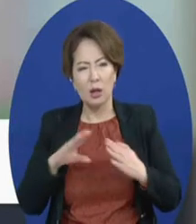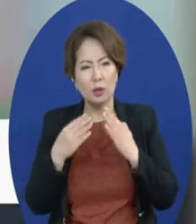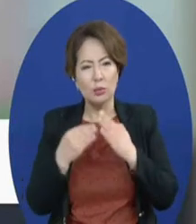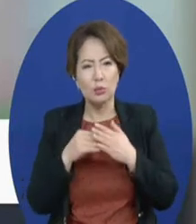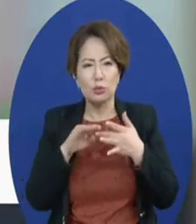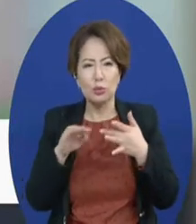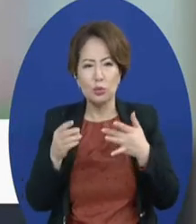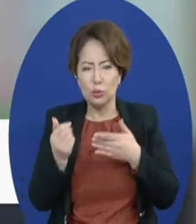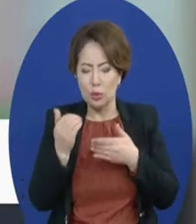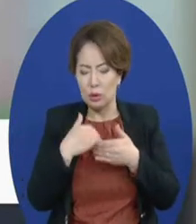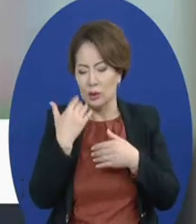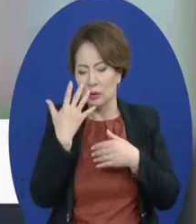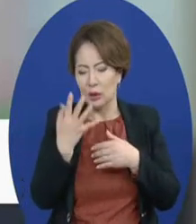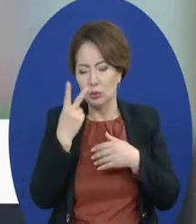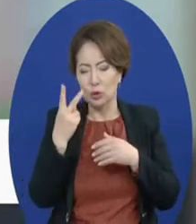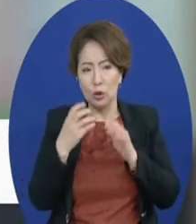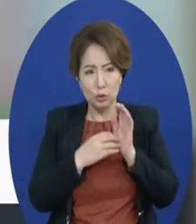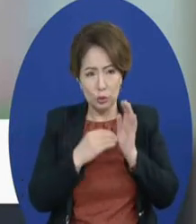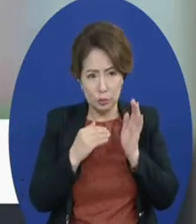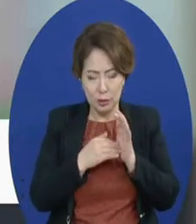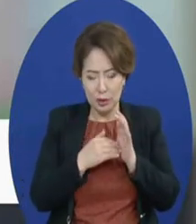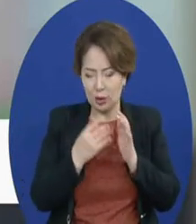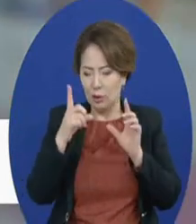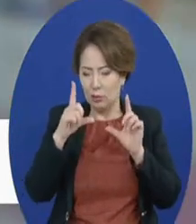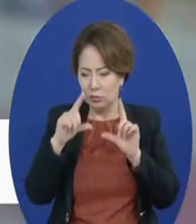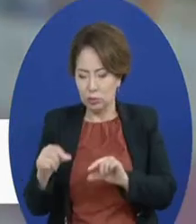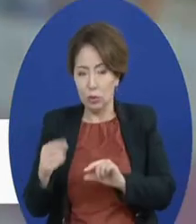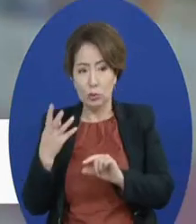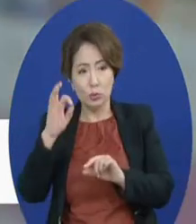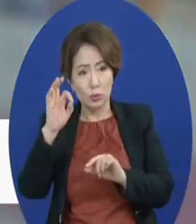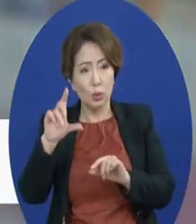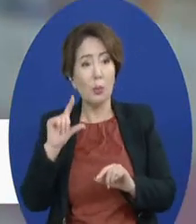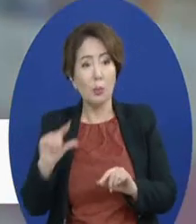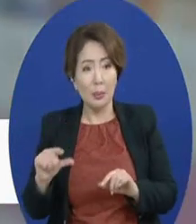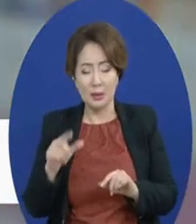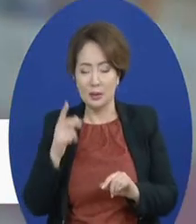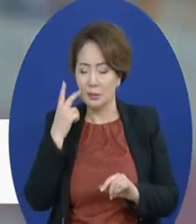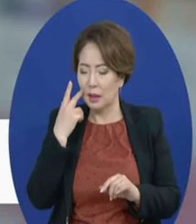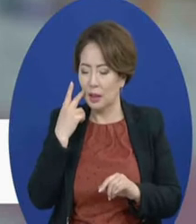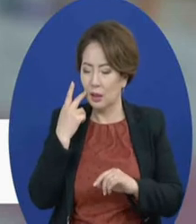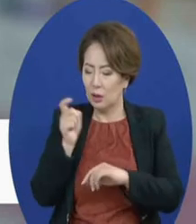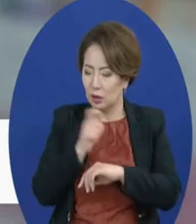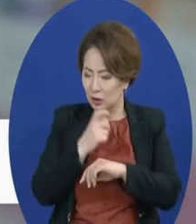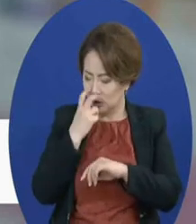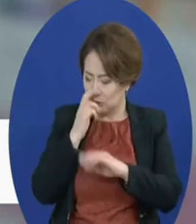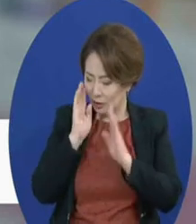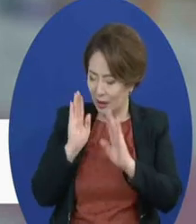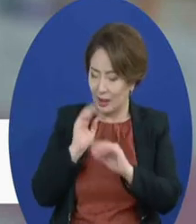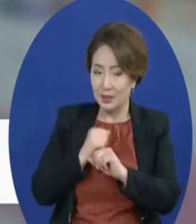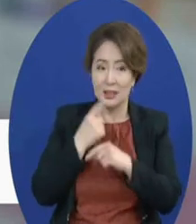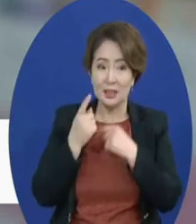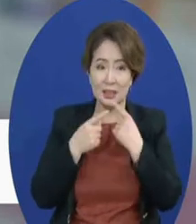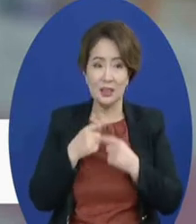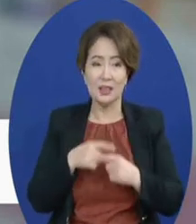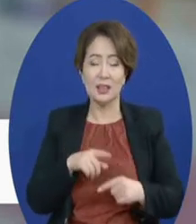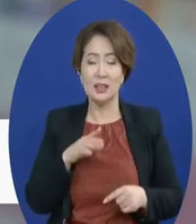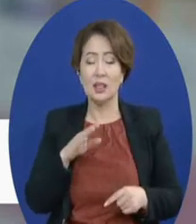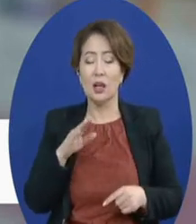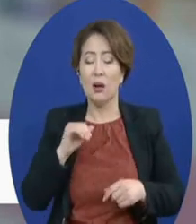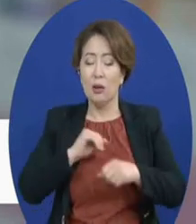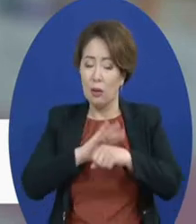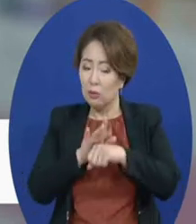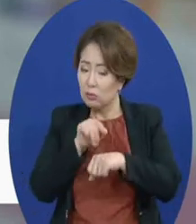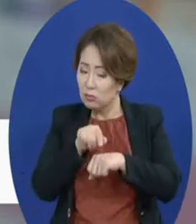орлого 529 мянган төгрөг буюу 40% буурчээ. Энэ чиглэлд байнгын орооны гишүүд анхаарч ажиллаж байгаа гэдгийг хэлсэн юм. Сар дахлын